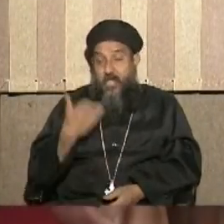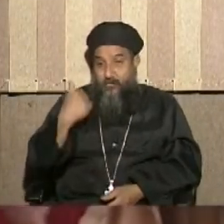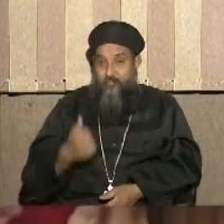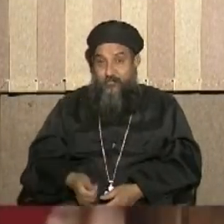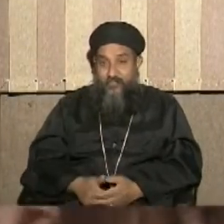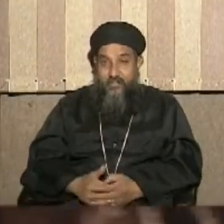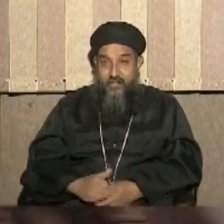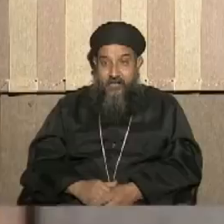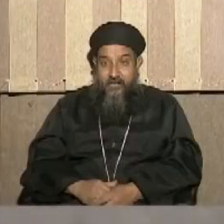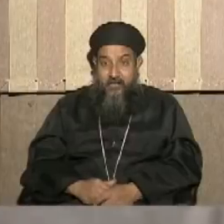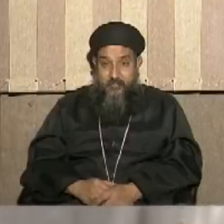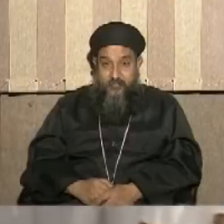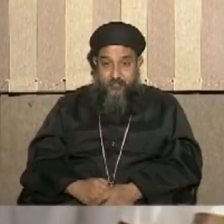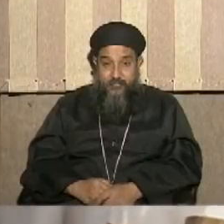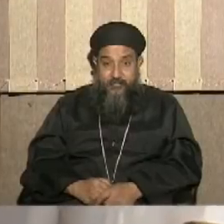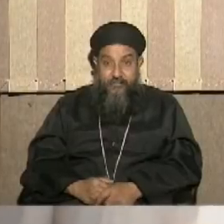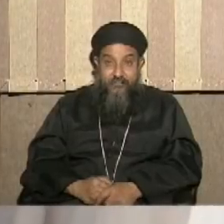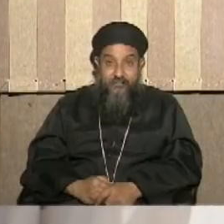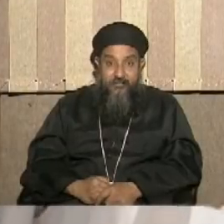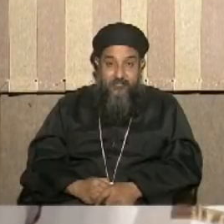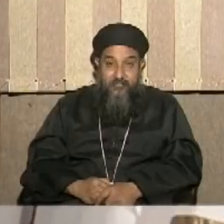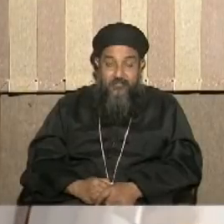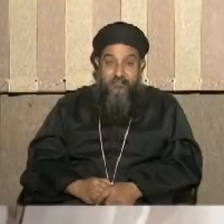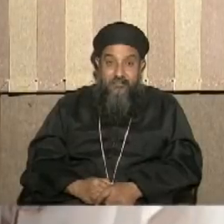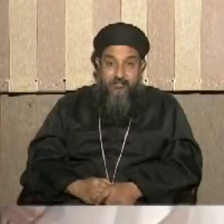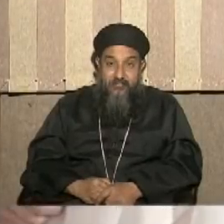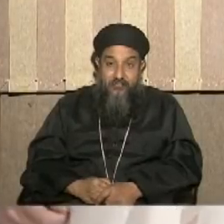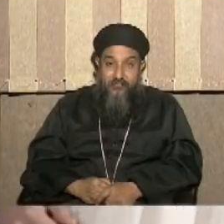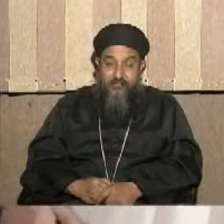هاتولي بسرعه القاعدة العرش. أول بسرعه.